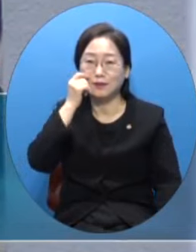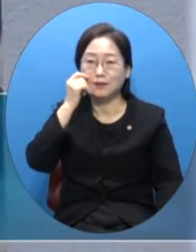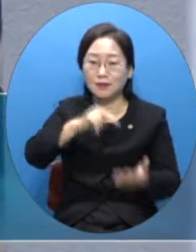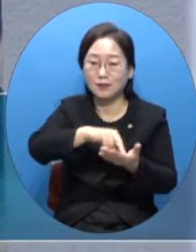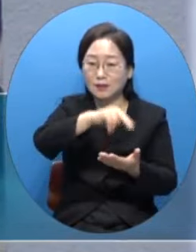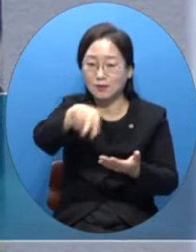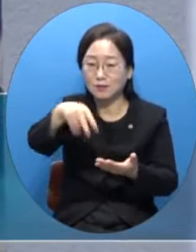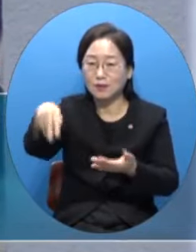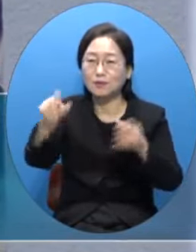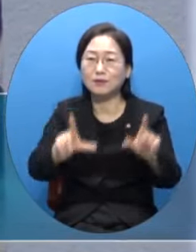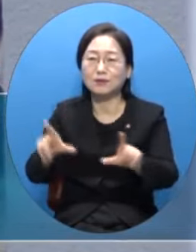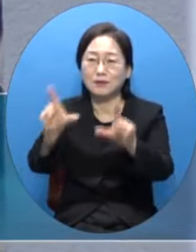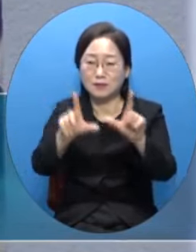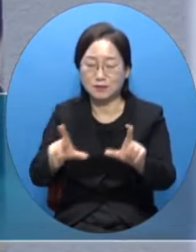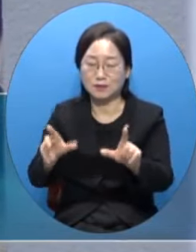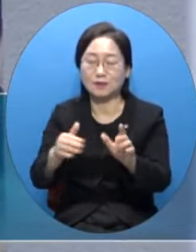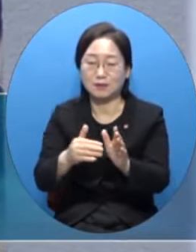방황하며 살았습니다.